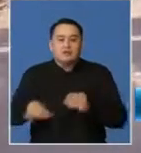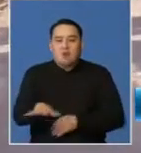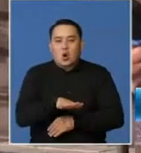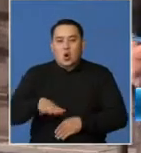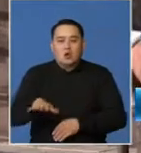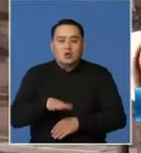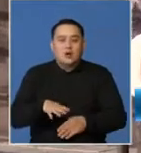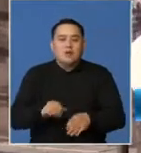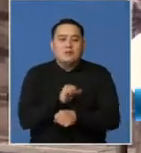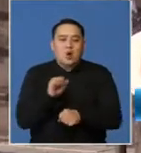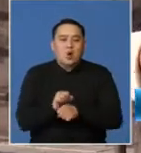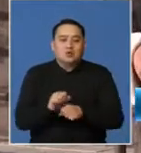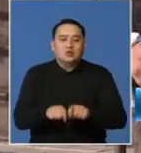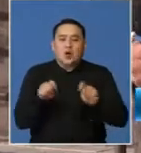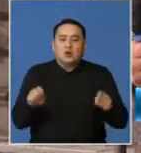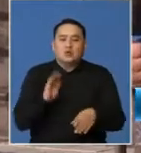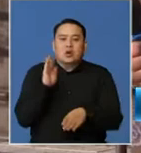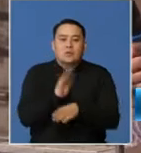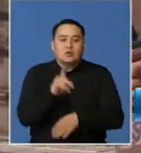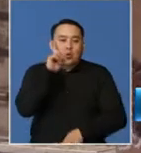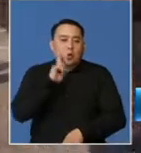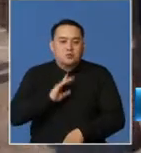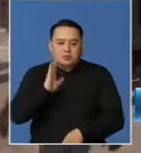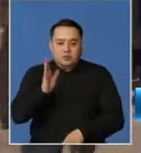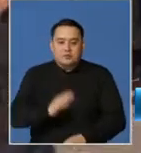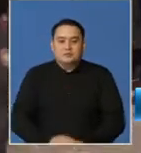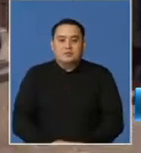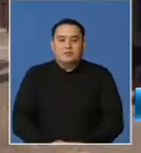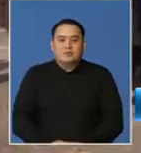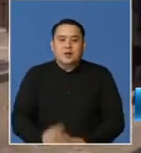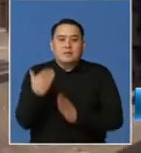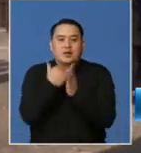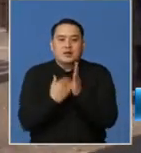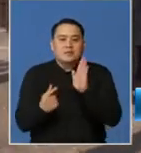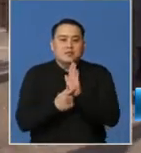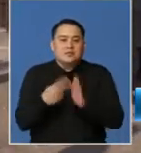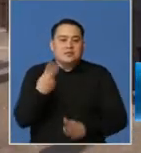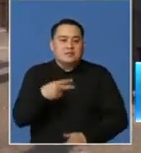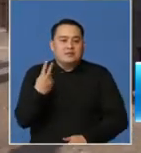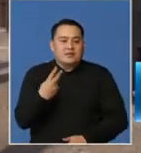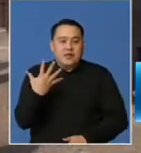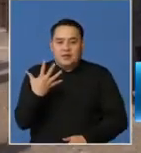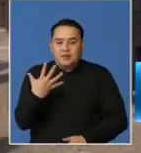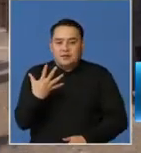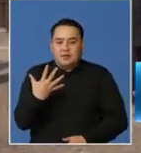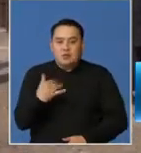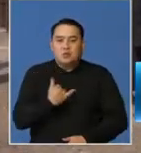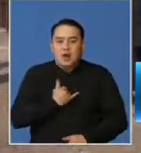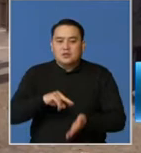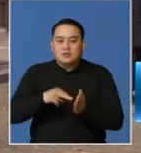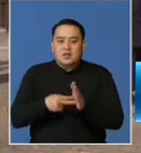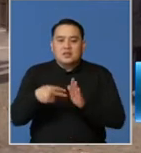зеленая зона и парковка создадут жителям дополнительный комфорт. По программе 7-2025 у нас в основном